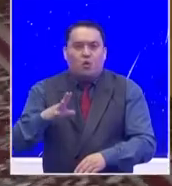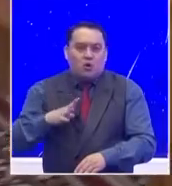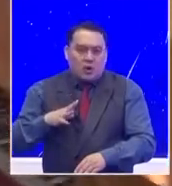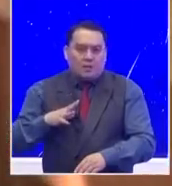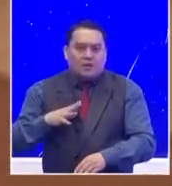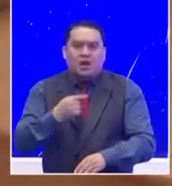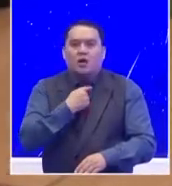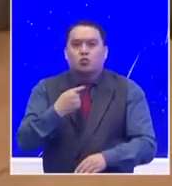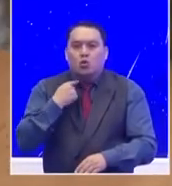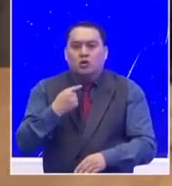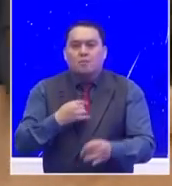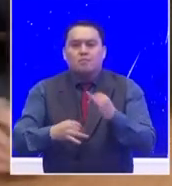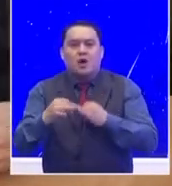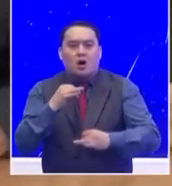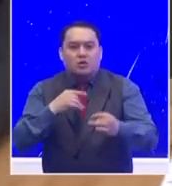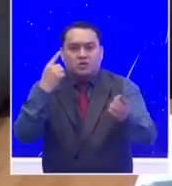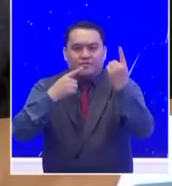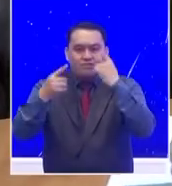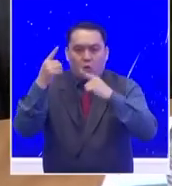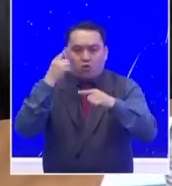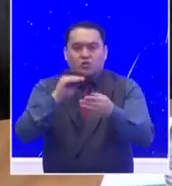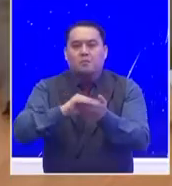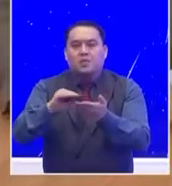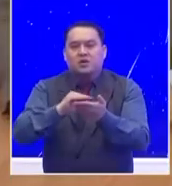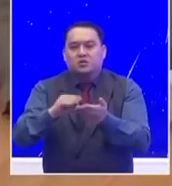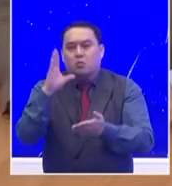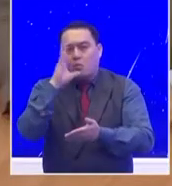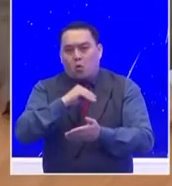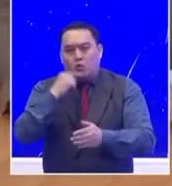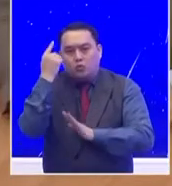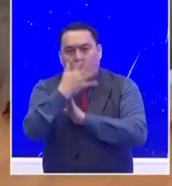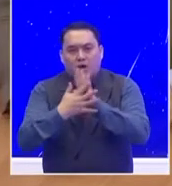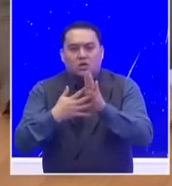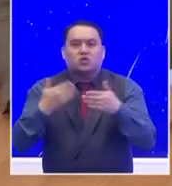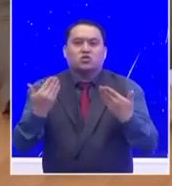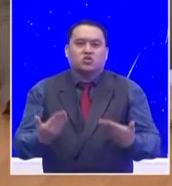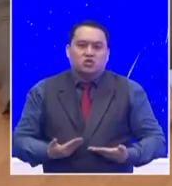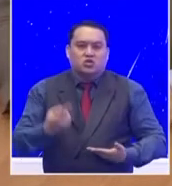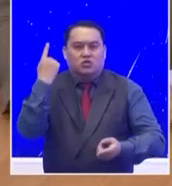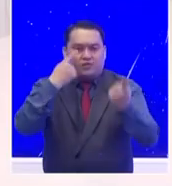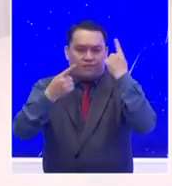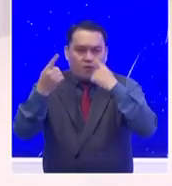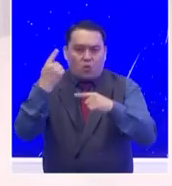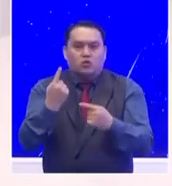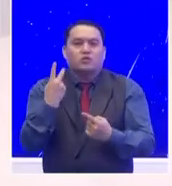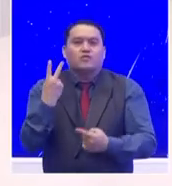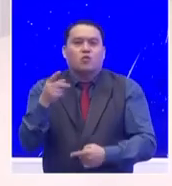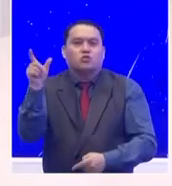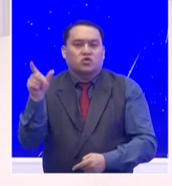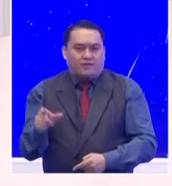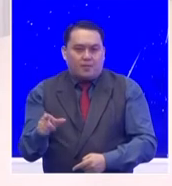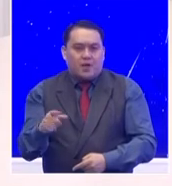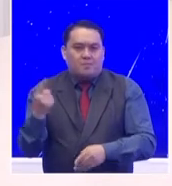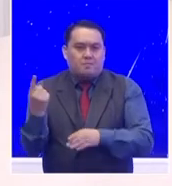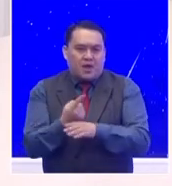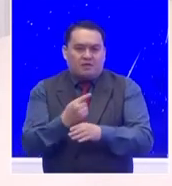Сейфуллина, талдыкурганцы поговорили о творчестве писателей, которые смогли глубже изучить жизнь и творчество двух великих мыслителей.